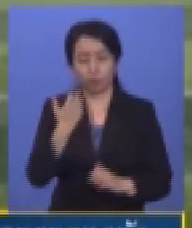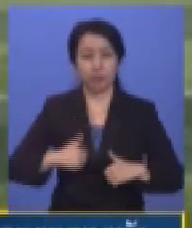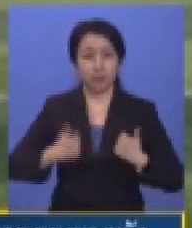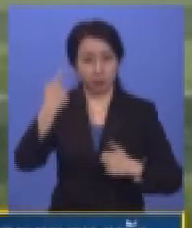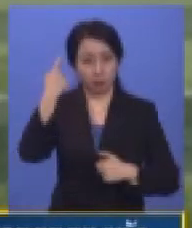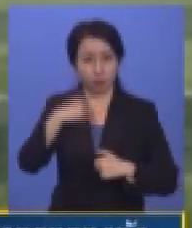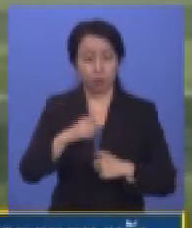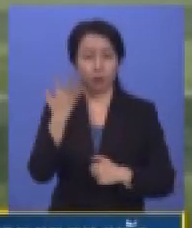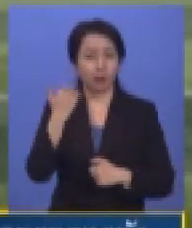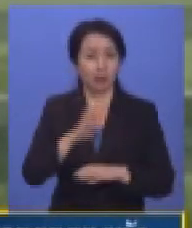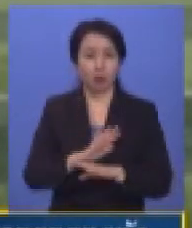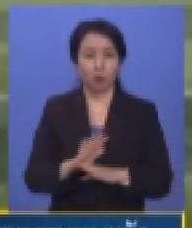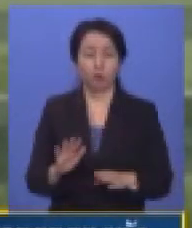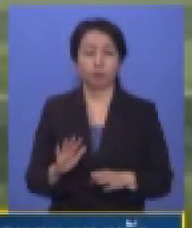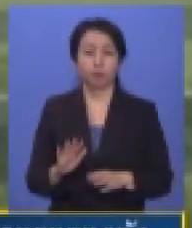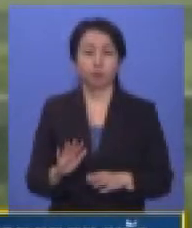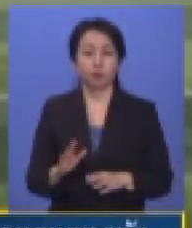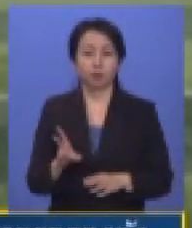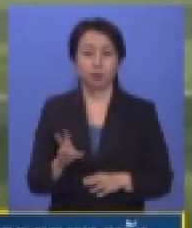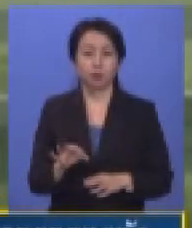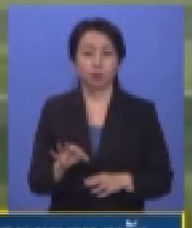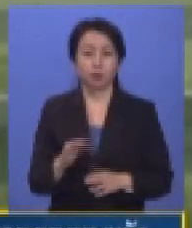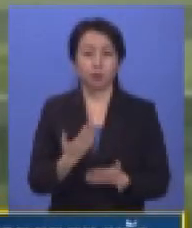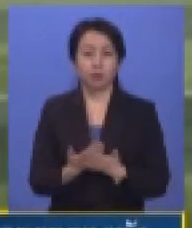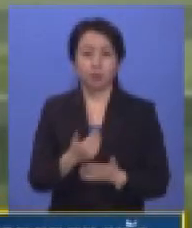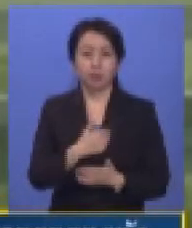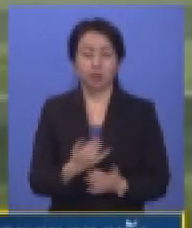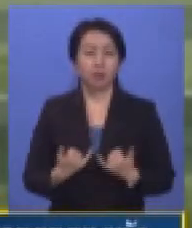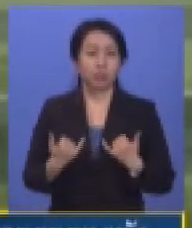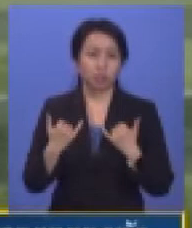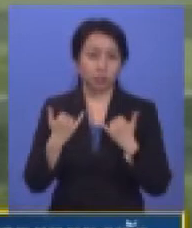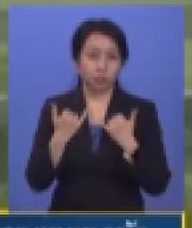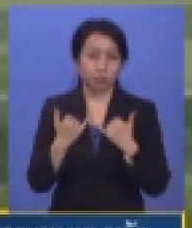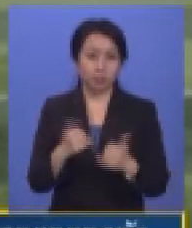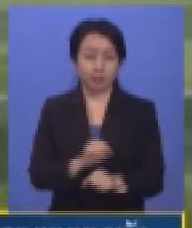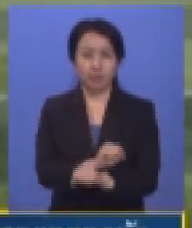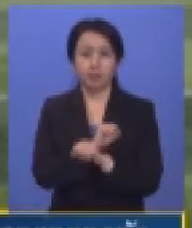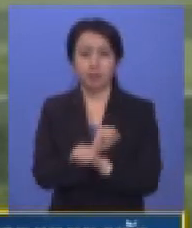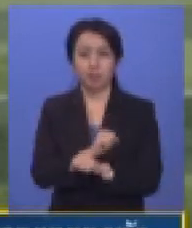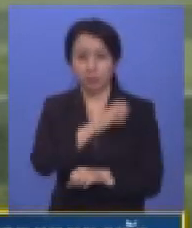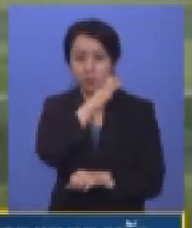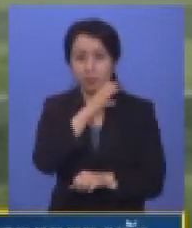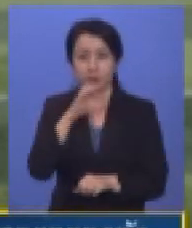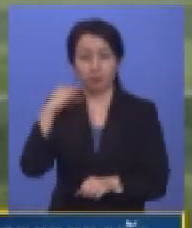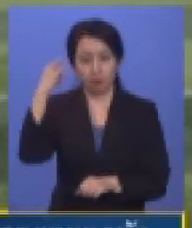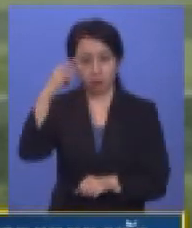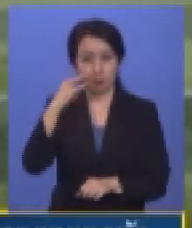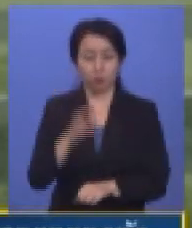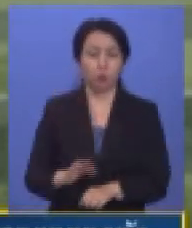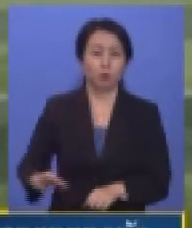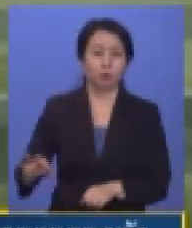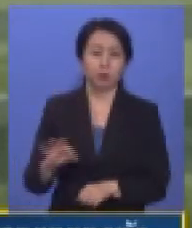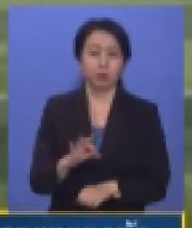ну раз выпала такая честь защищать северо-казахстанской области